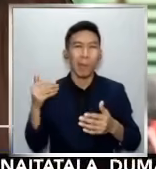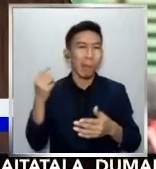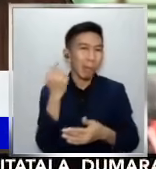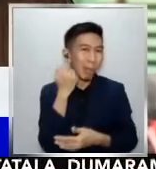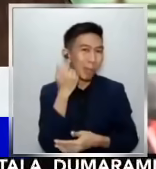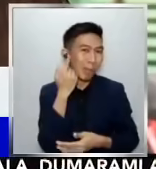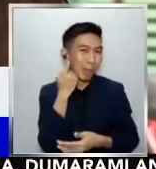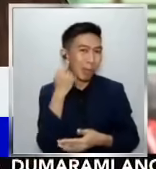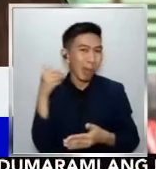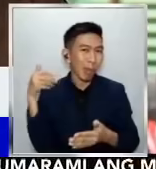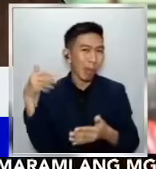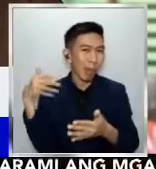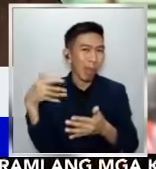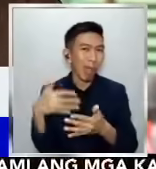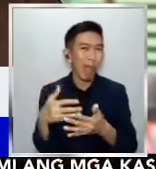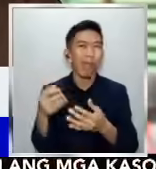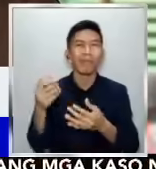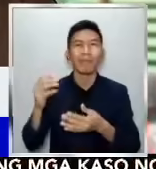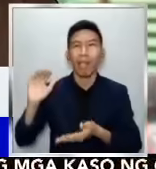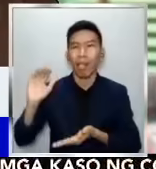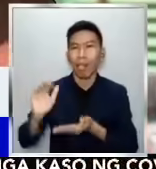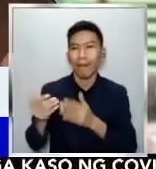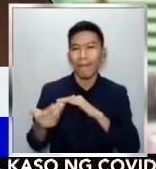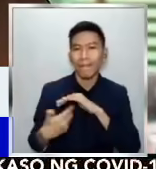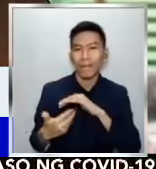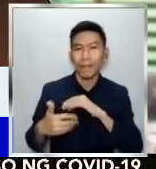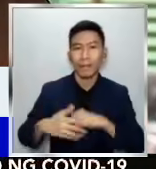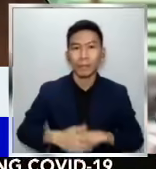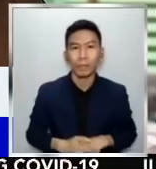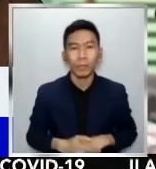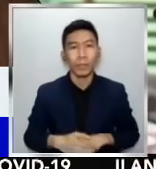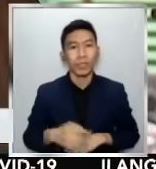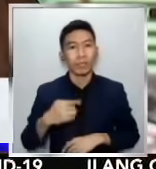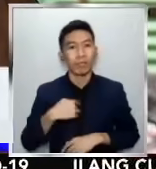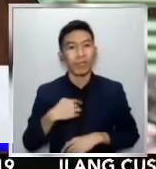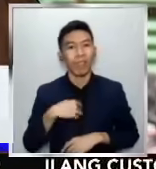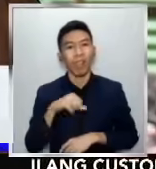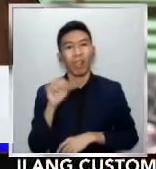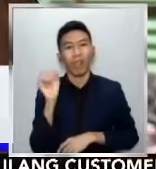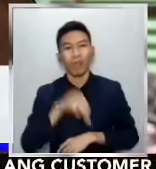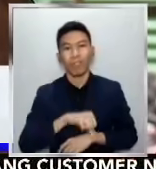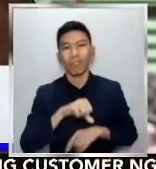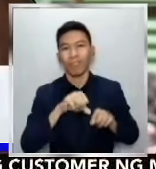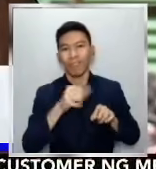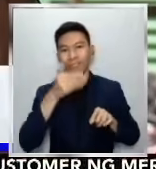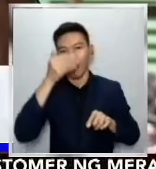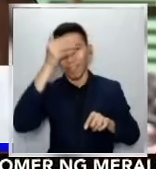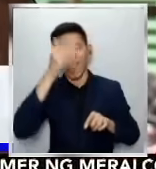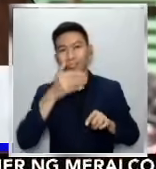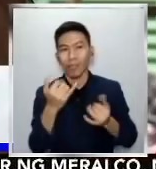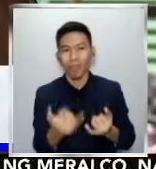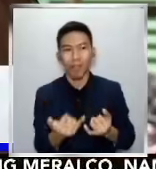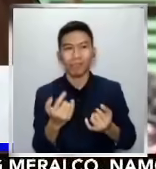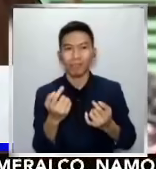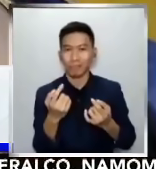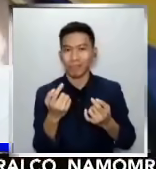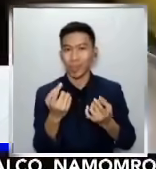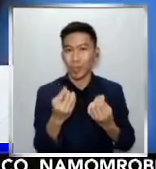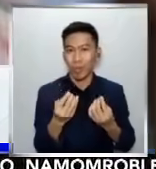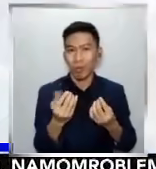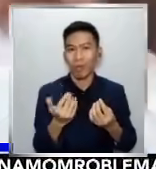ako, mapending lang yan. Kaya papaubos ko na yan. Ayaw, hindi na. Magpe-face mask lang